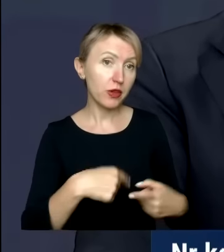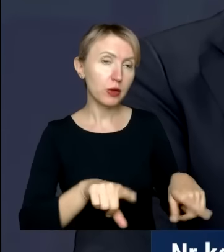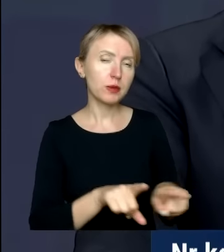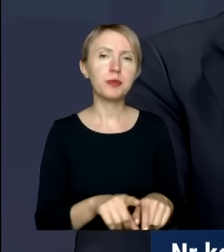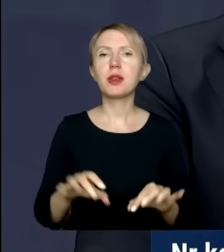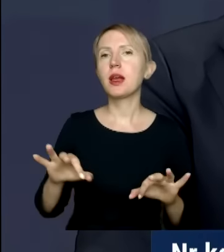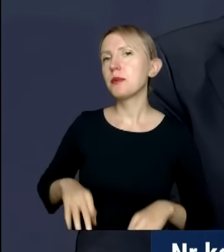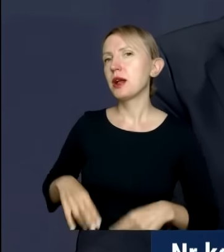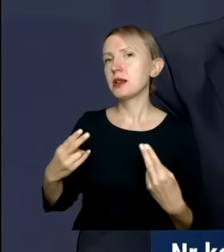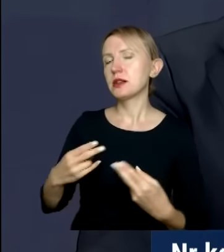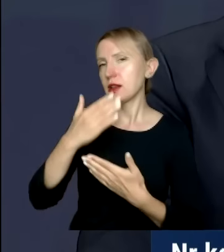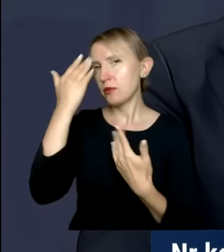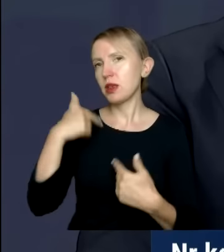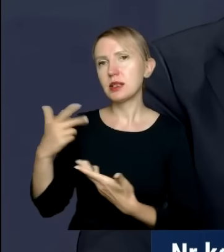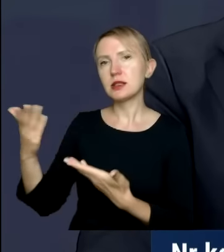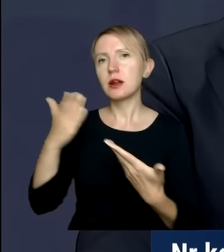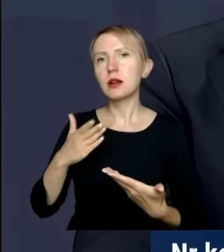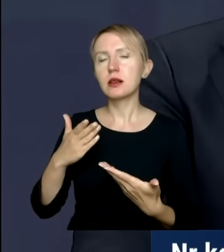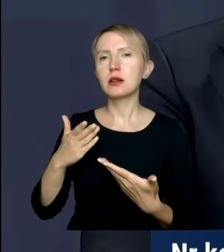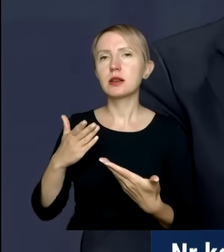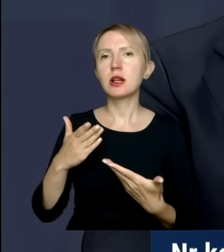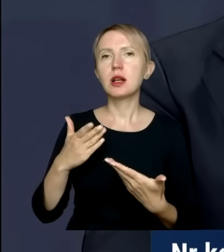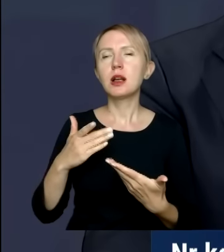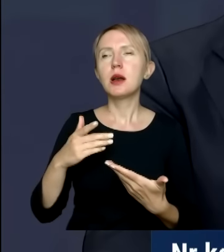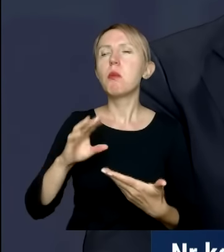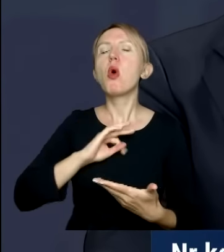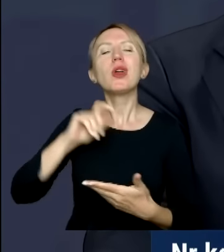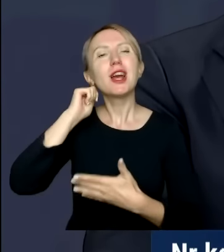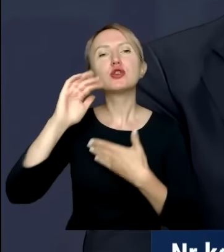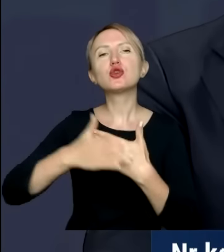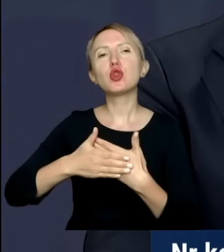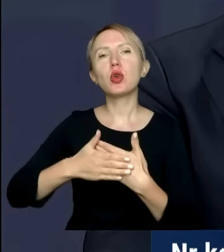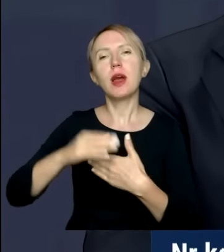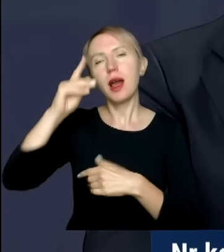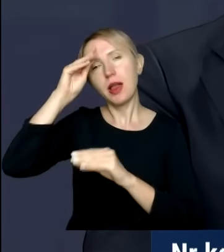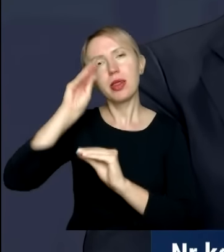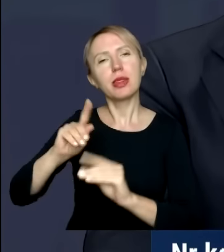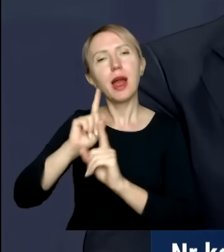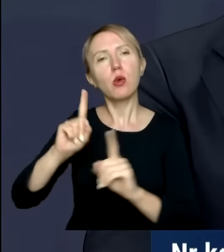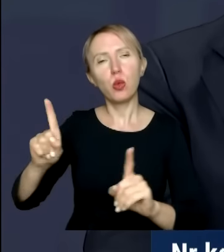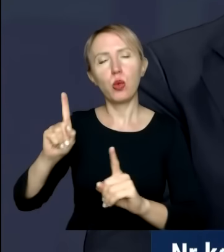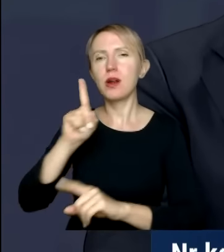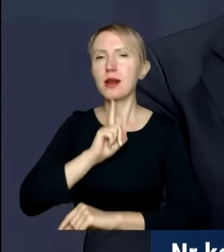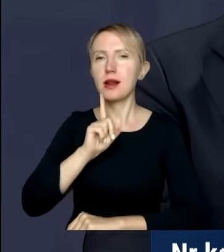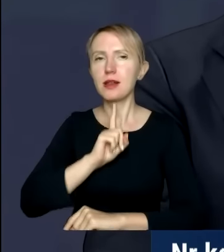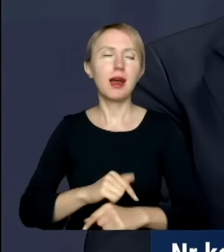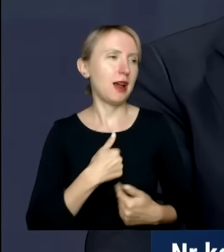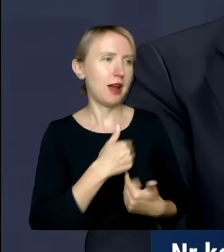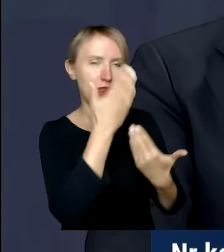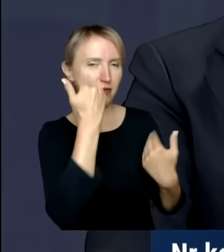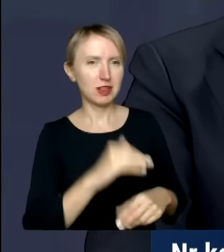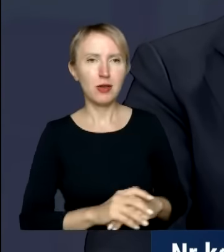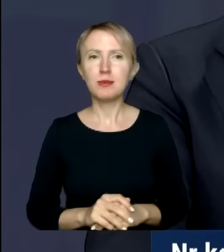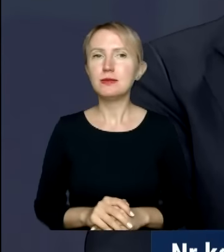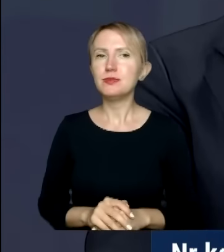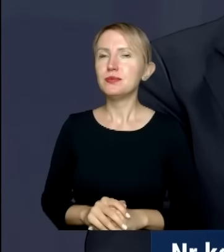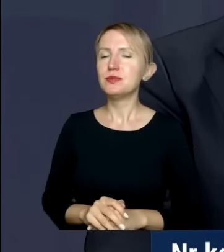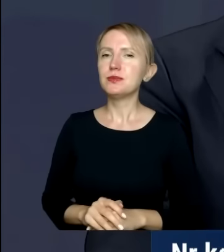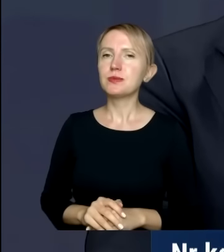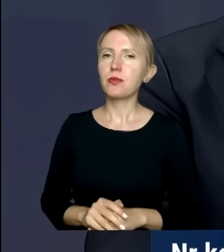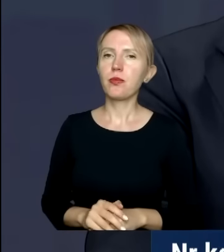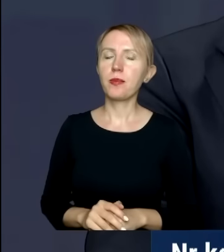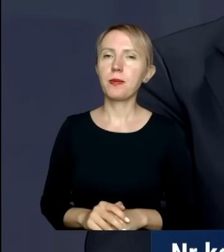wie jak pani mnie zapraszała że jestem mężem katechetki także czuję Wiem to informuję no tak